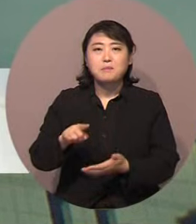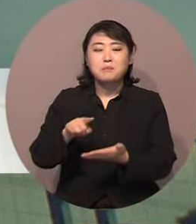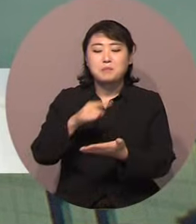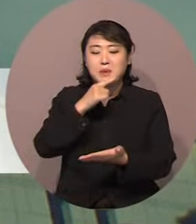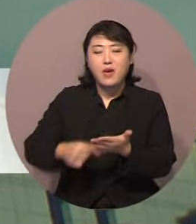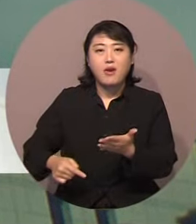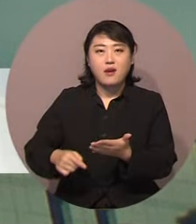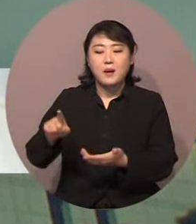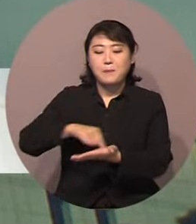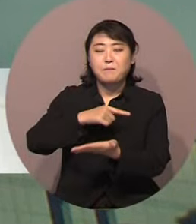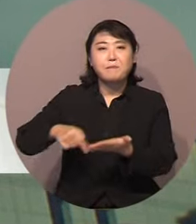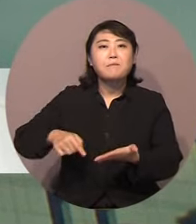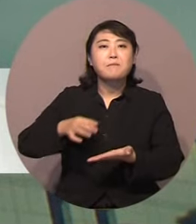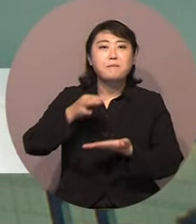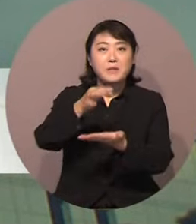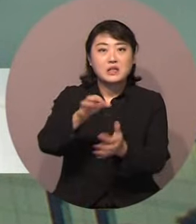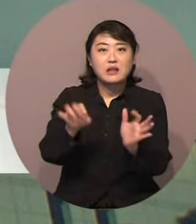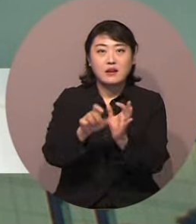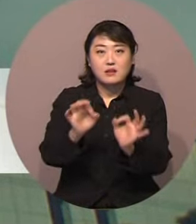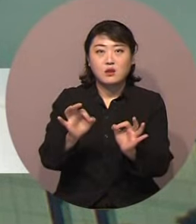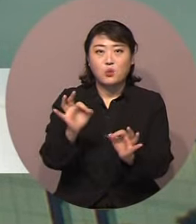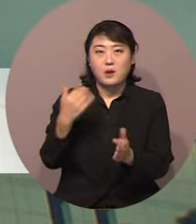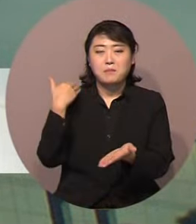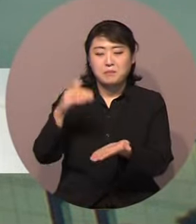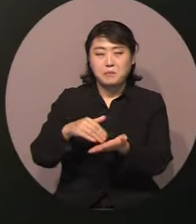고려했다고 설명했습니다 이승섭